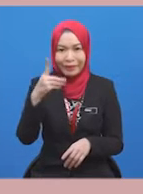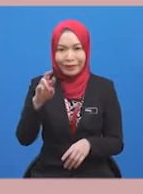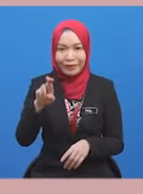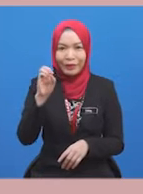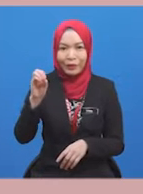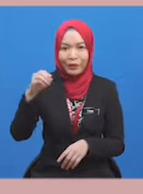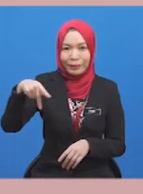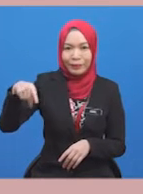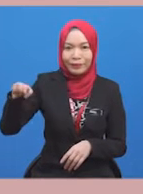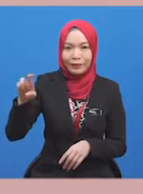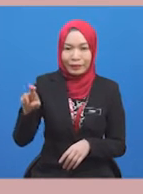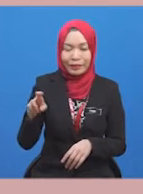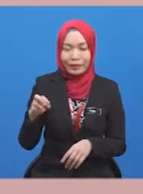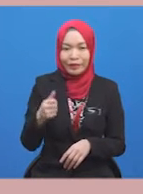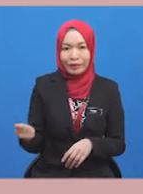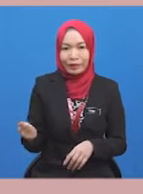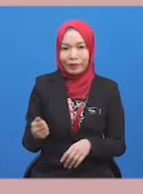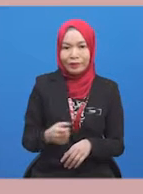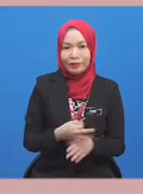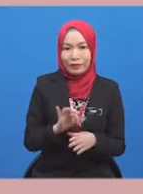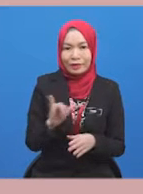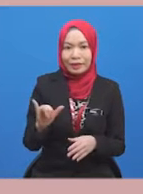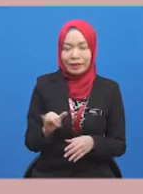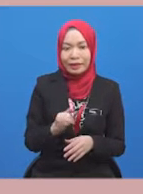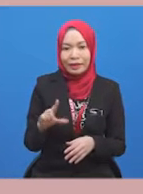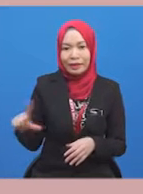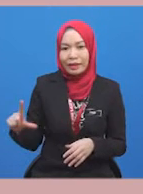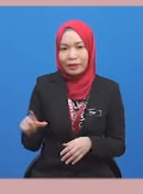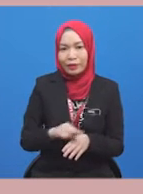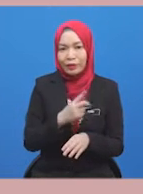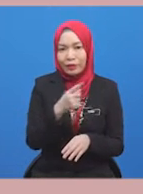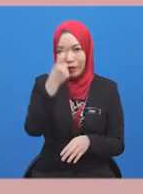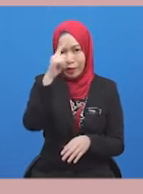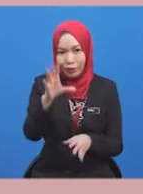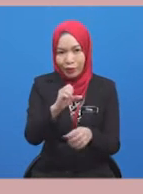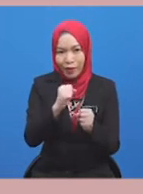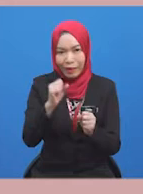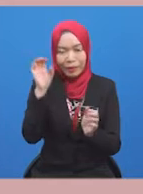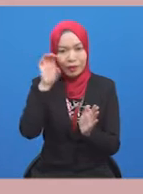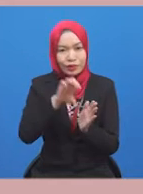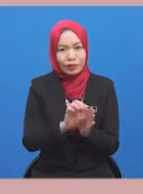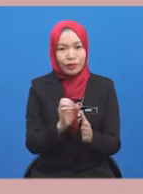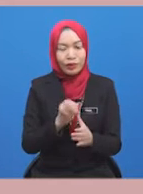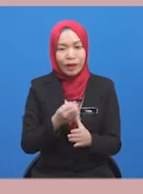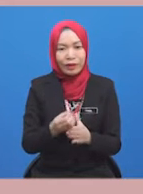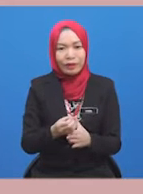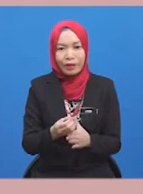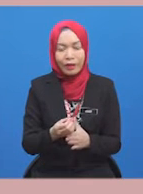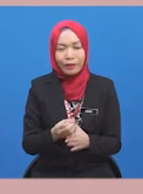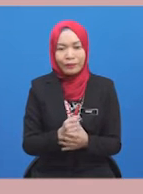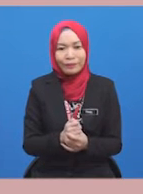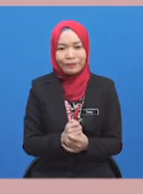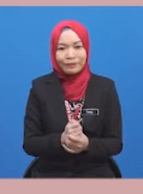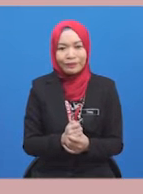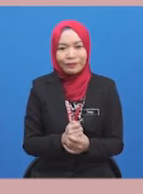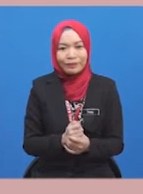tool fungsinya ialah digunakan untuk mengambil contoh atau sampel warna